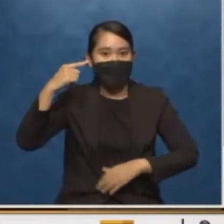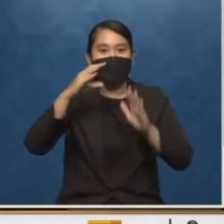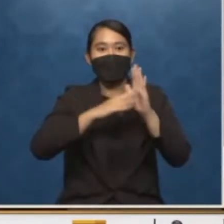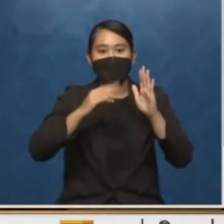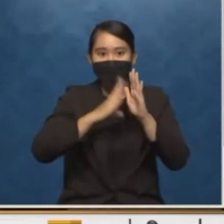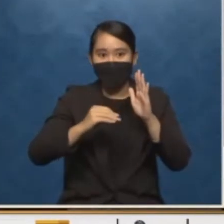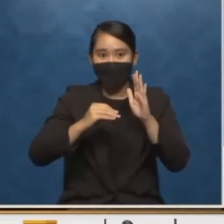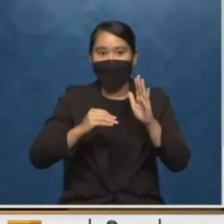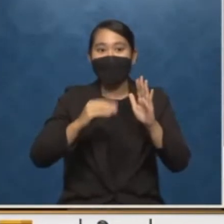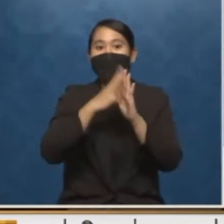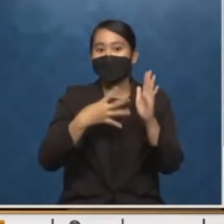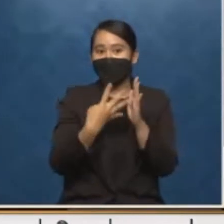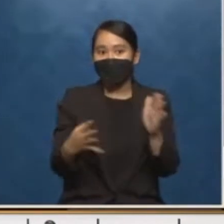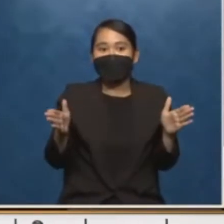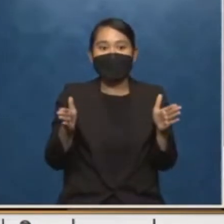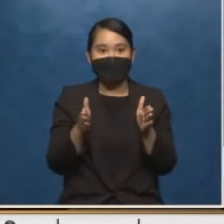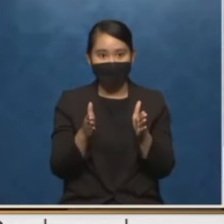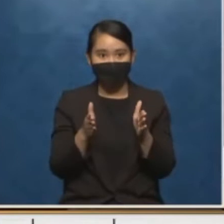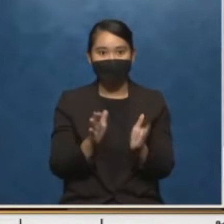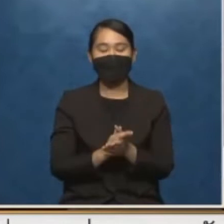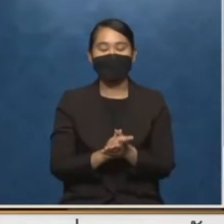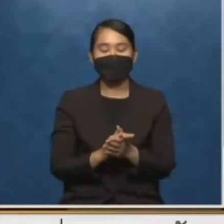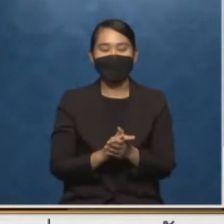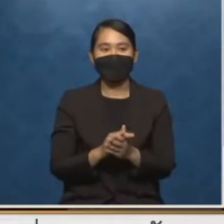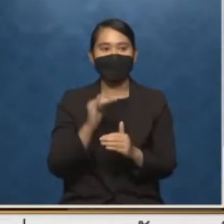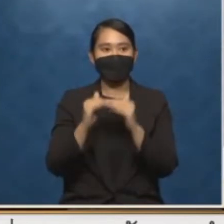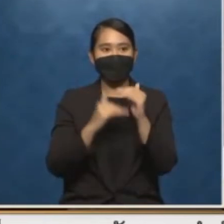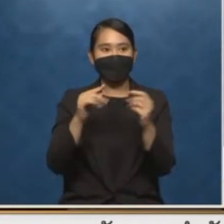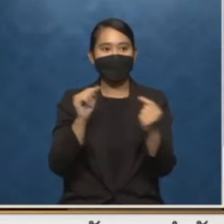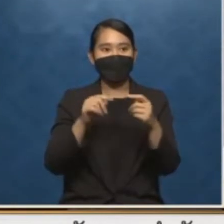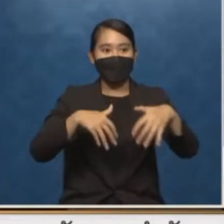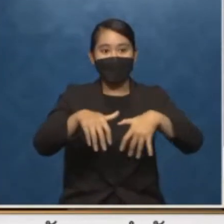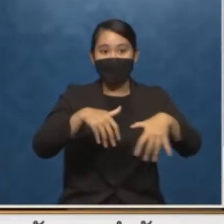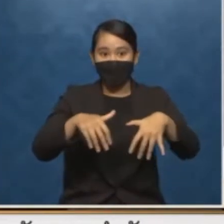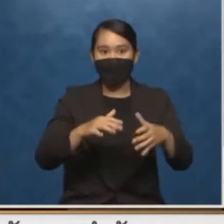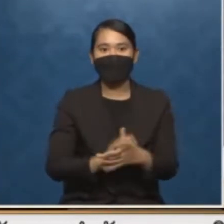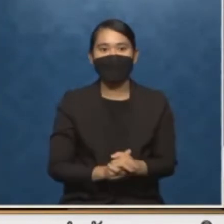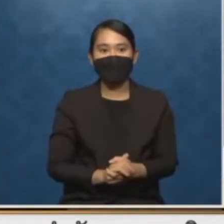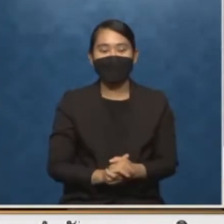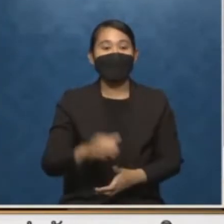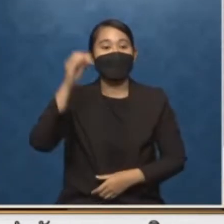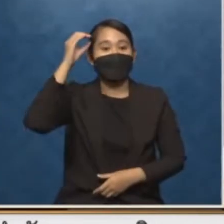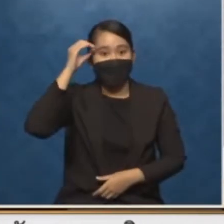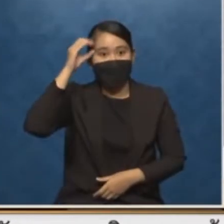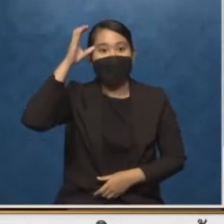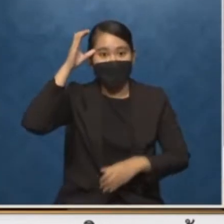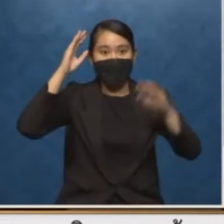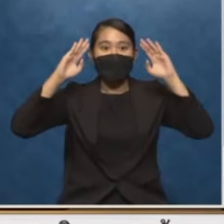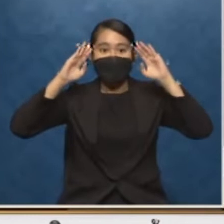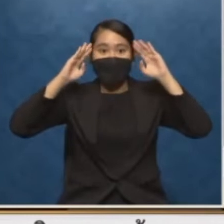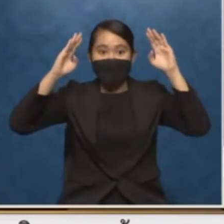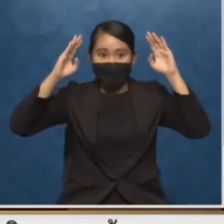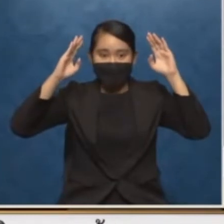าชีพศูนย์ซ่อมสร้างเพื่อชุมชนเทียบโอนความรู้และประสบการณ์เพื่อต่อย